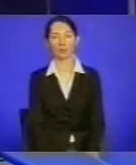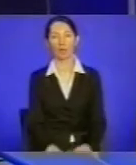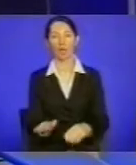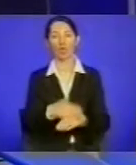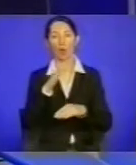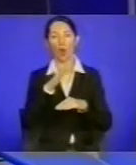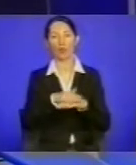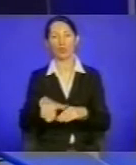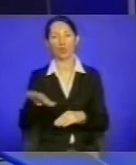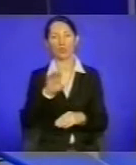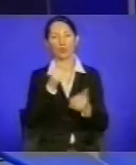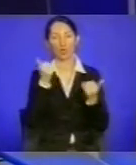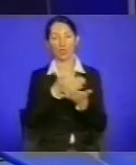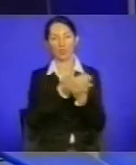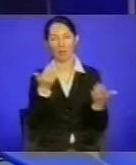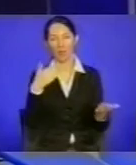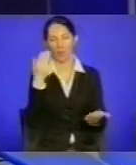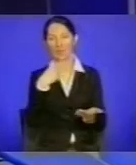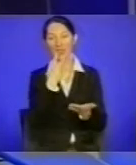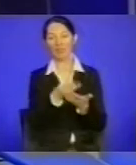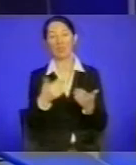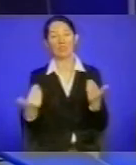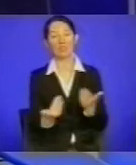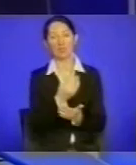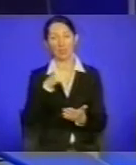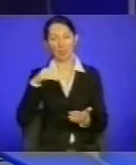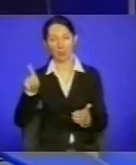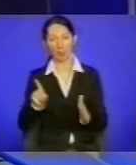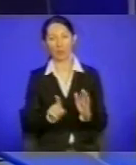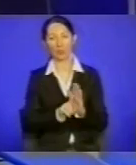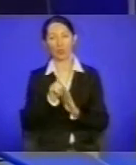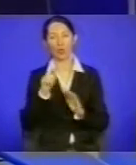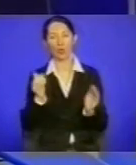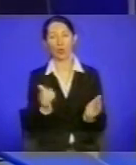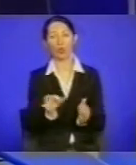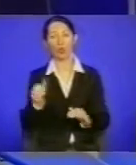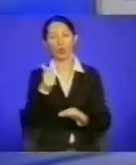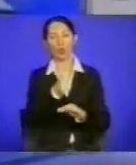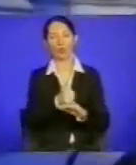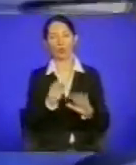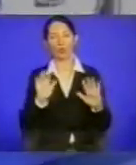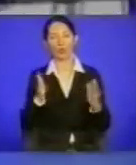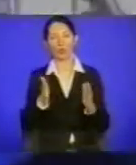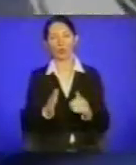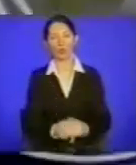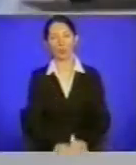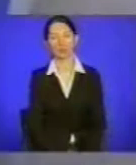Доброго вечора усім, хто зараз з нами. Ви дивитесь «Вісті ТТБ». Спочатку коротко про головні події.